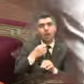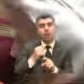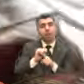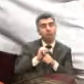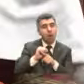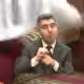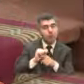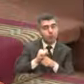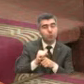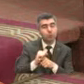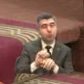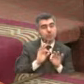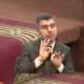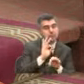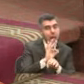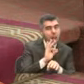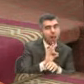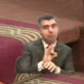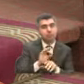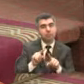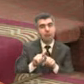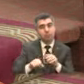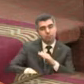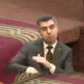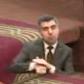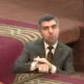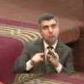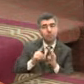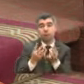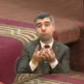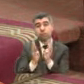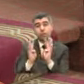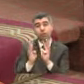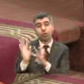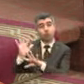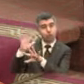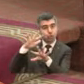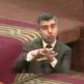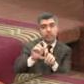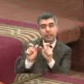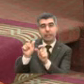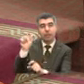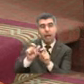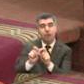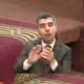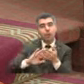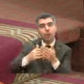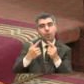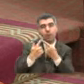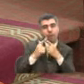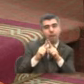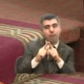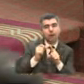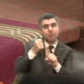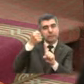التوعية، تدبير الملاعب الرياضية، انفتاح الجماهير المنظمة، هذا شيء مهم، وإشراك ممثليها في الإعداد